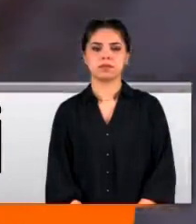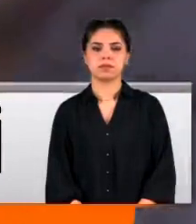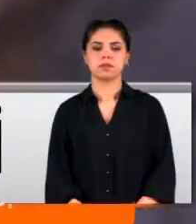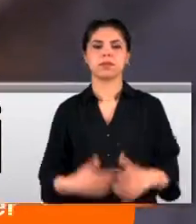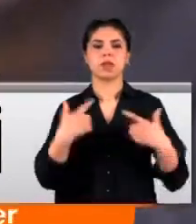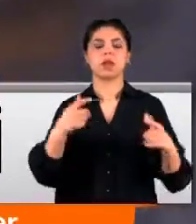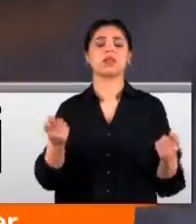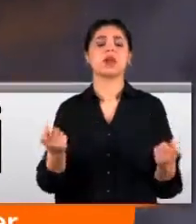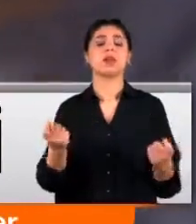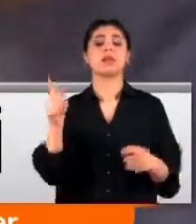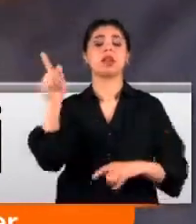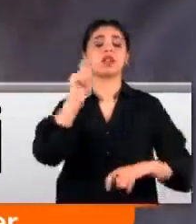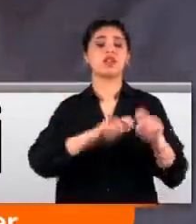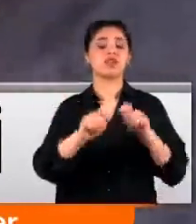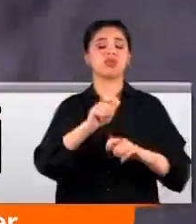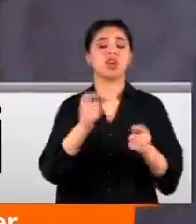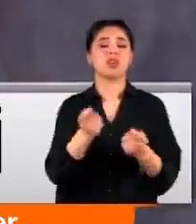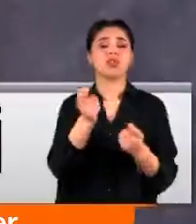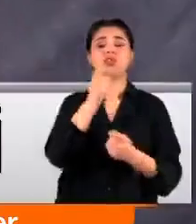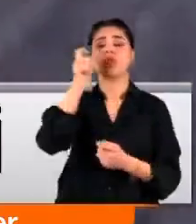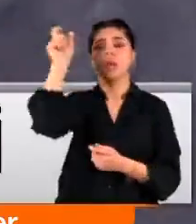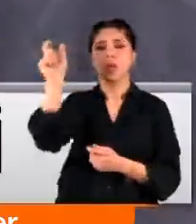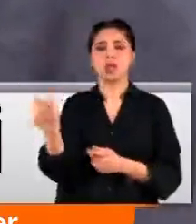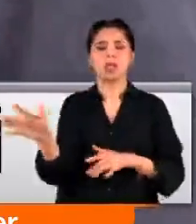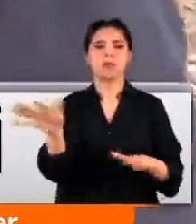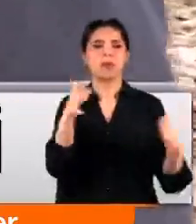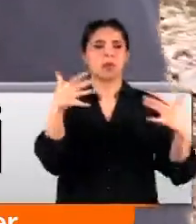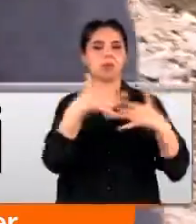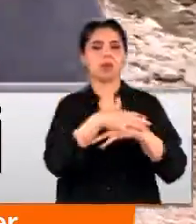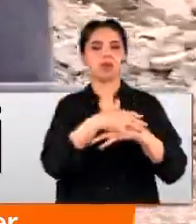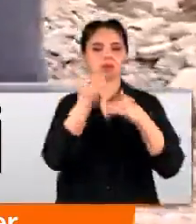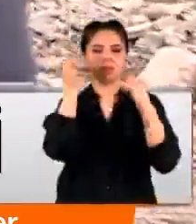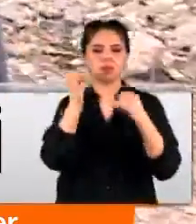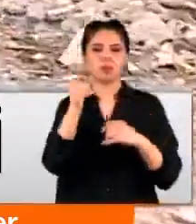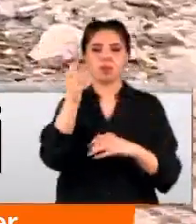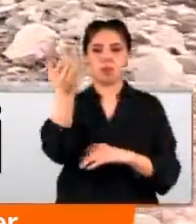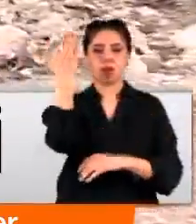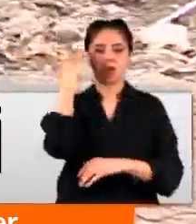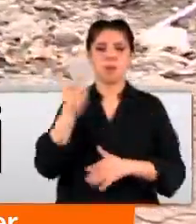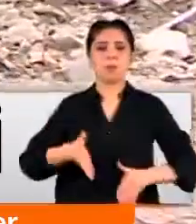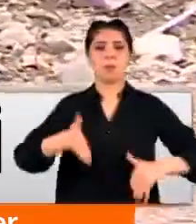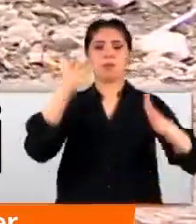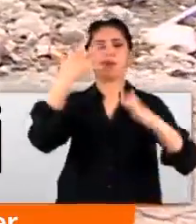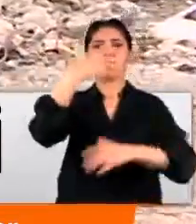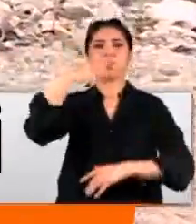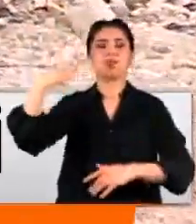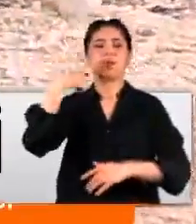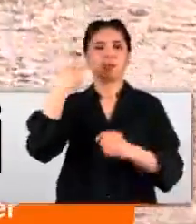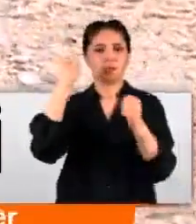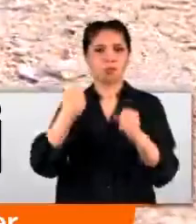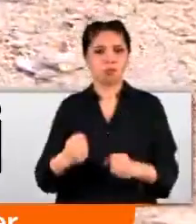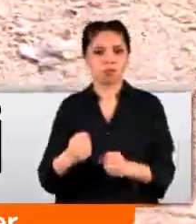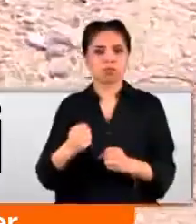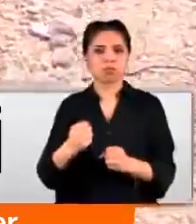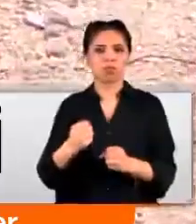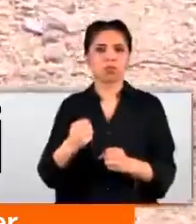Hataylı inşaat işçisi Ramazan Dilaver işte deprem gecesi felaketi yaşadı. Bu arkadaki binanın 5. katında oturuyordu. Bir